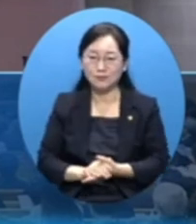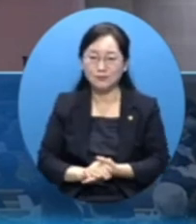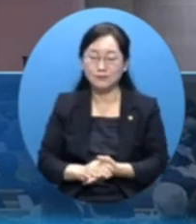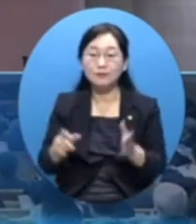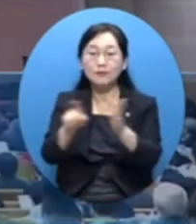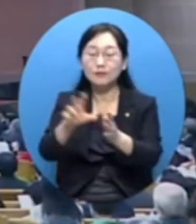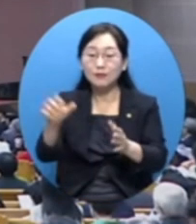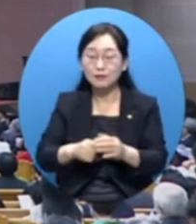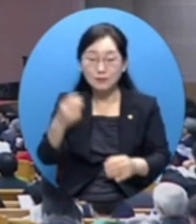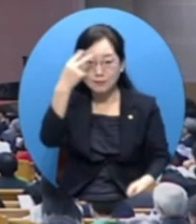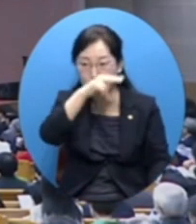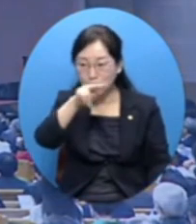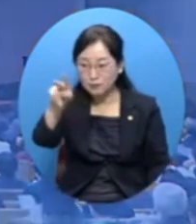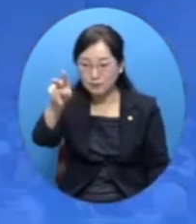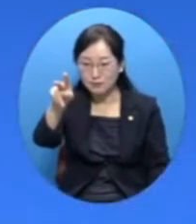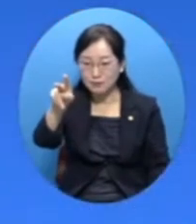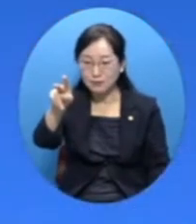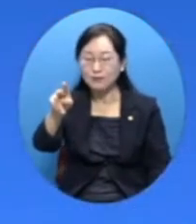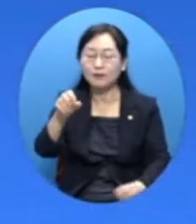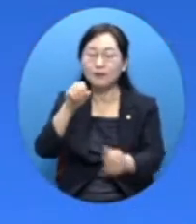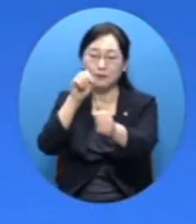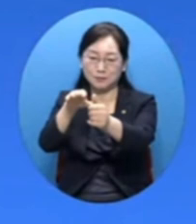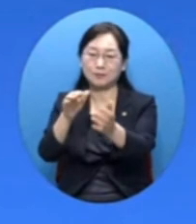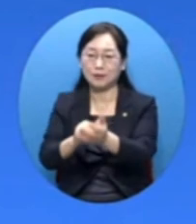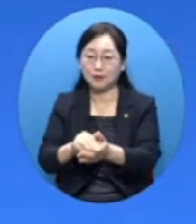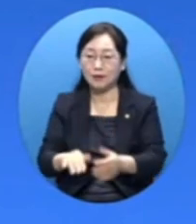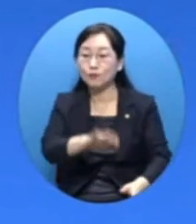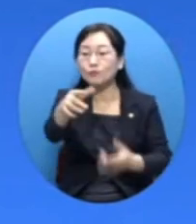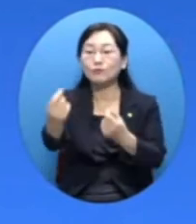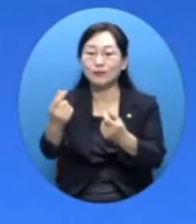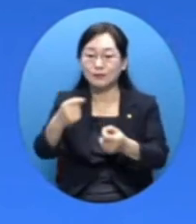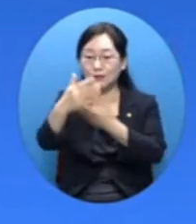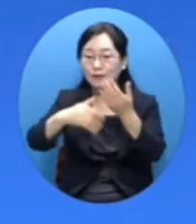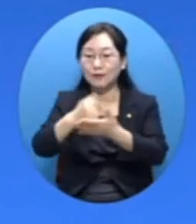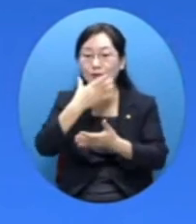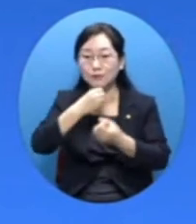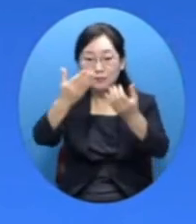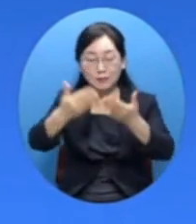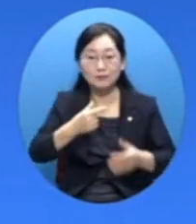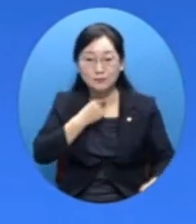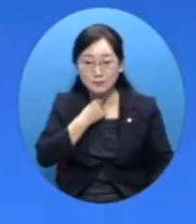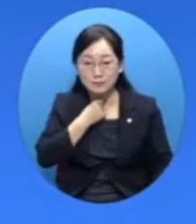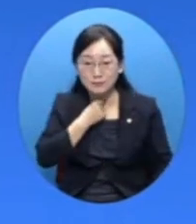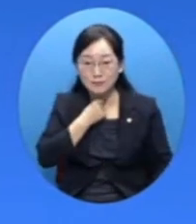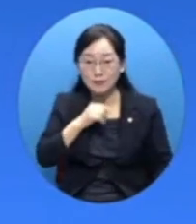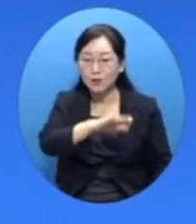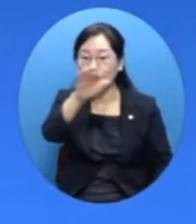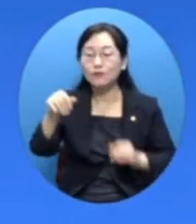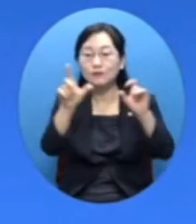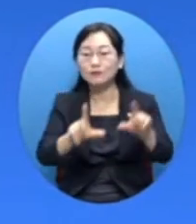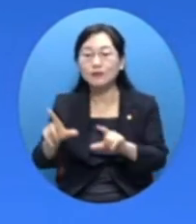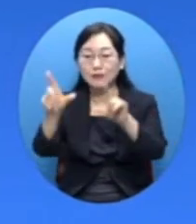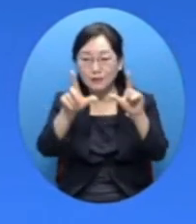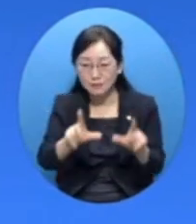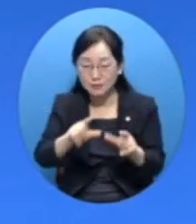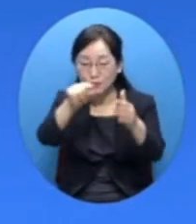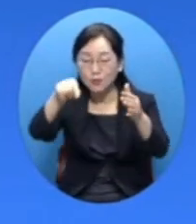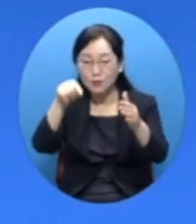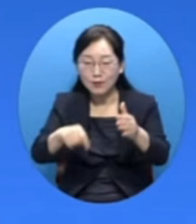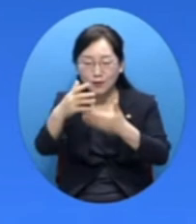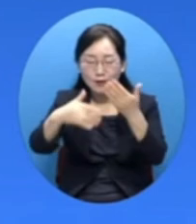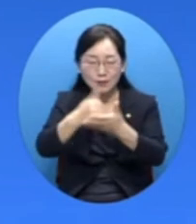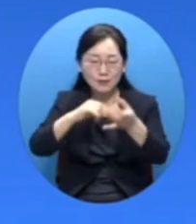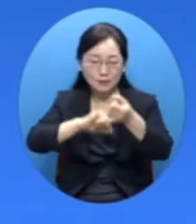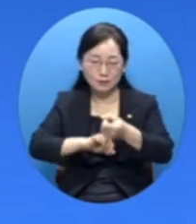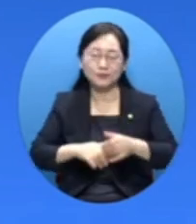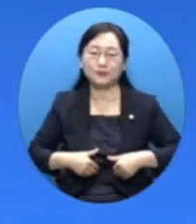믿음으로 바라보라고 말씀하신 것입니다 우리가 하나님의 축복을 받으려면 우리의 삶에 하나님의 약속의 말씀이